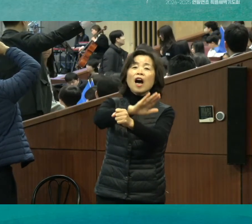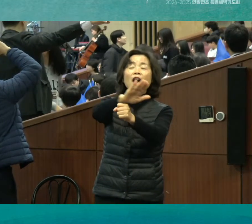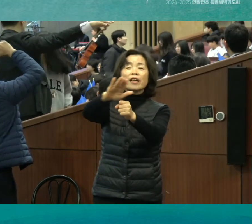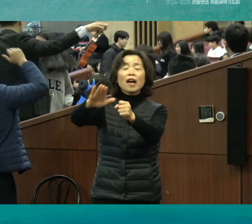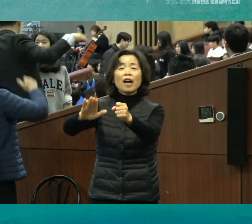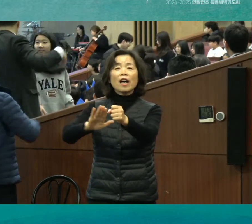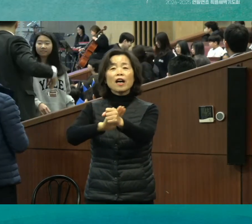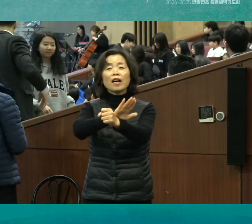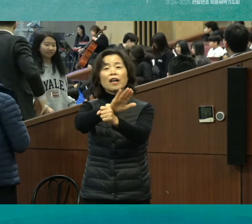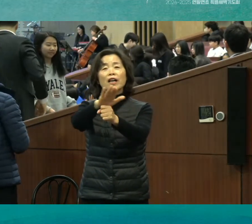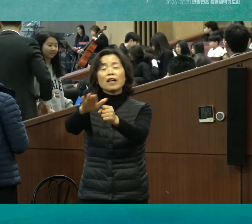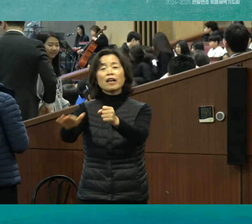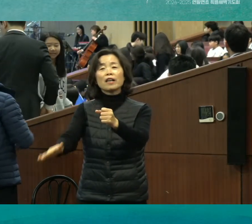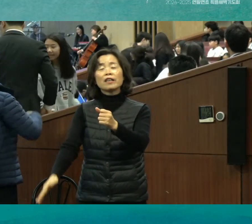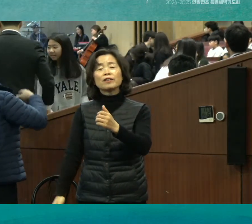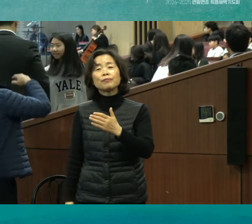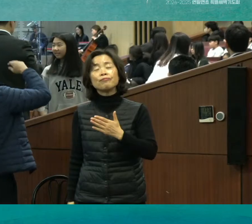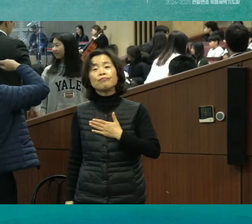사랑